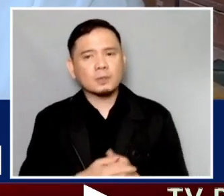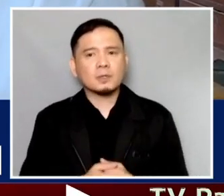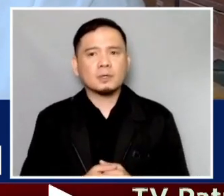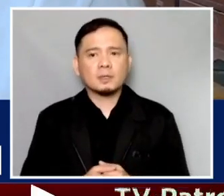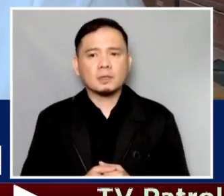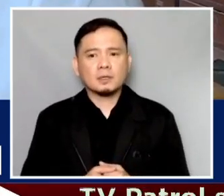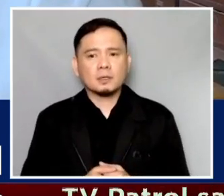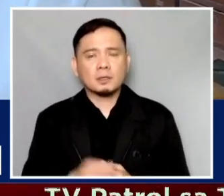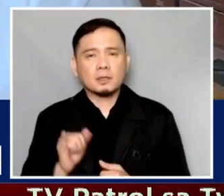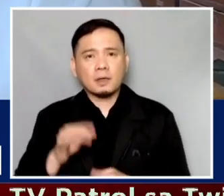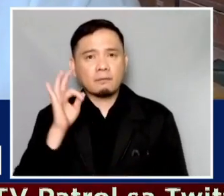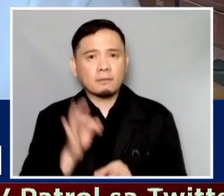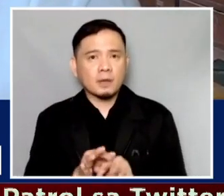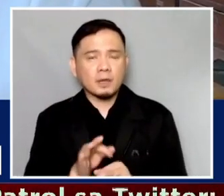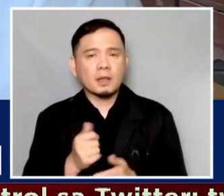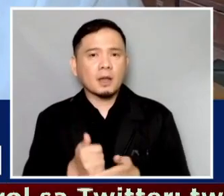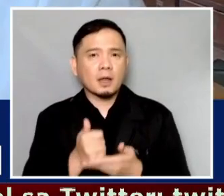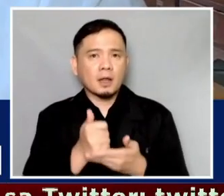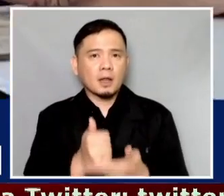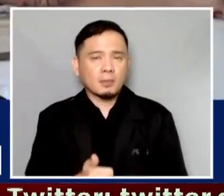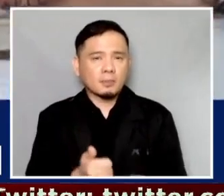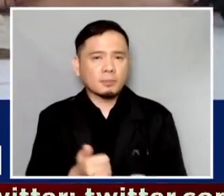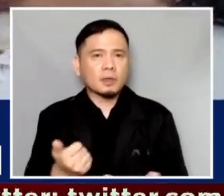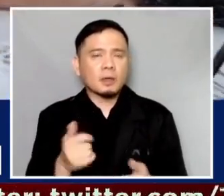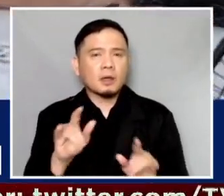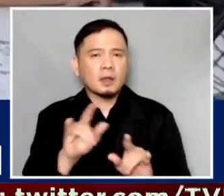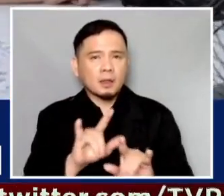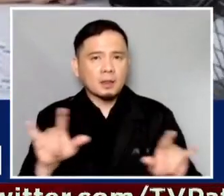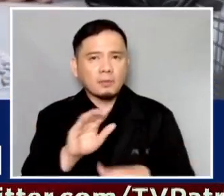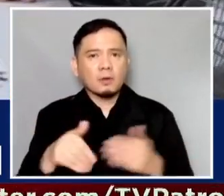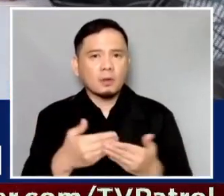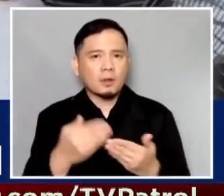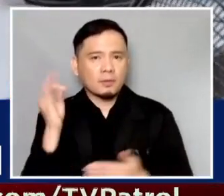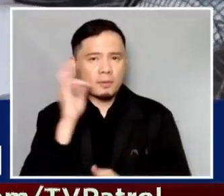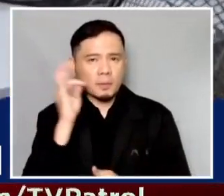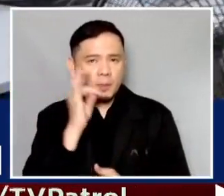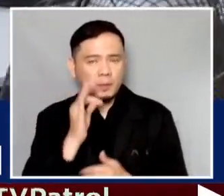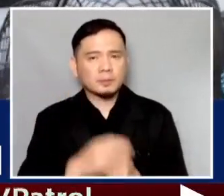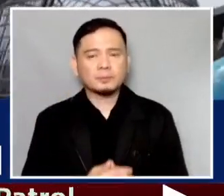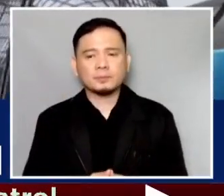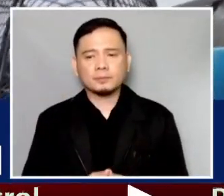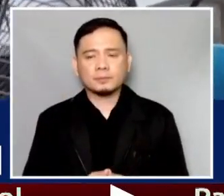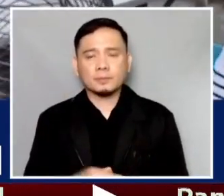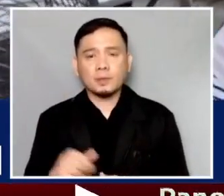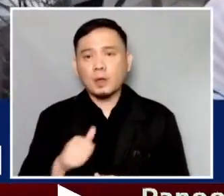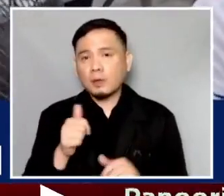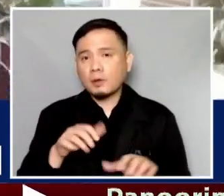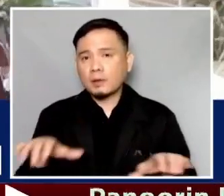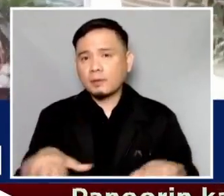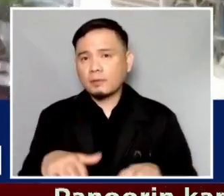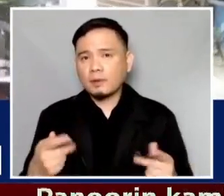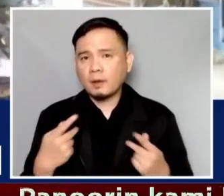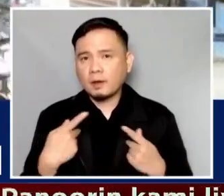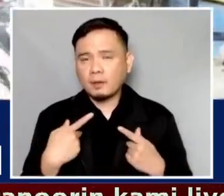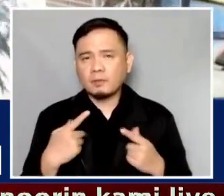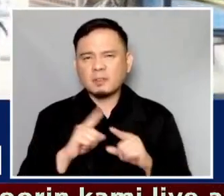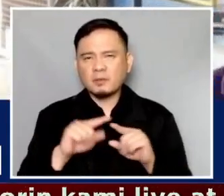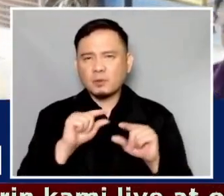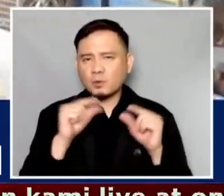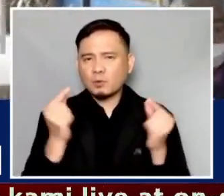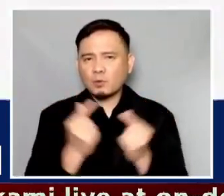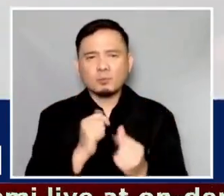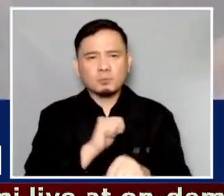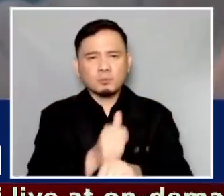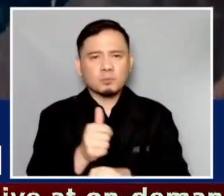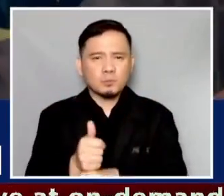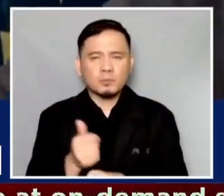sa atin na magmahalalo sa ating kapwa. Iba't ibang aktibidad rin ang sinasagawa ng iba't ibang grupo ngayong Semana